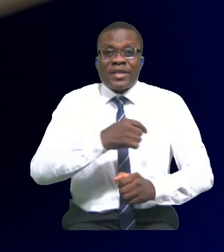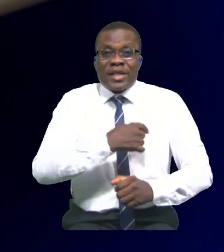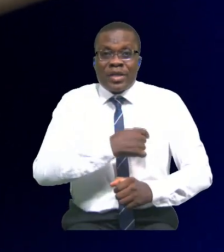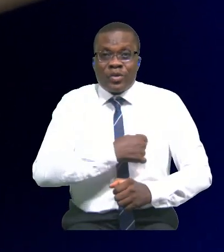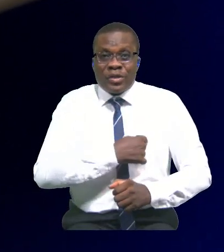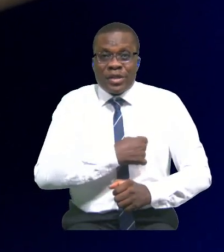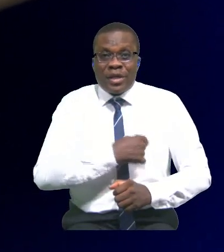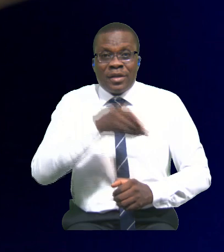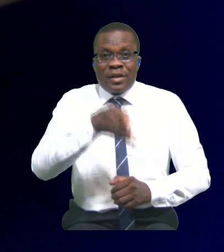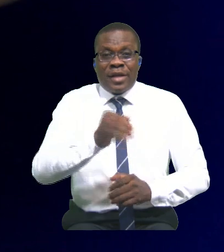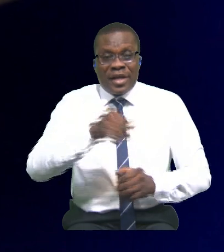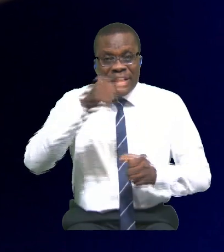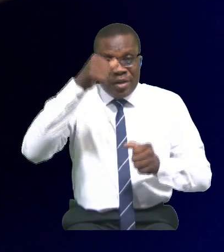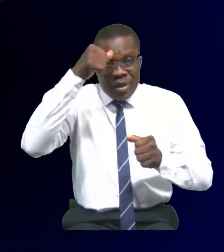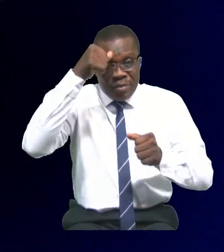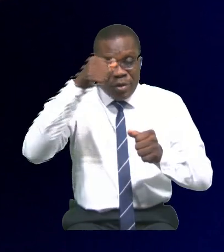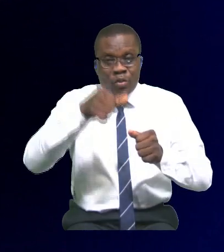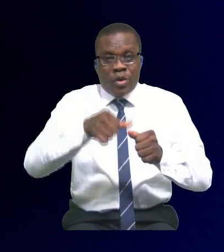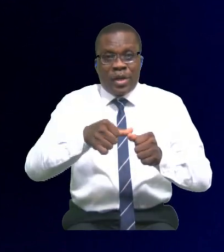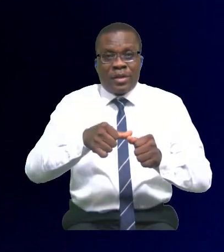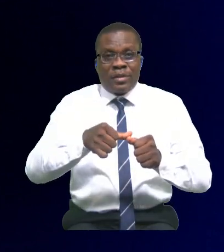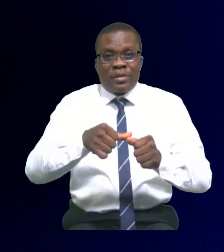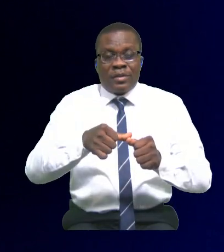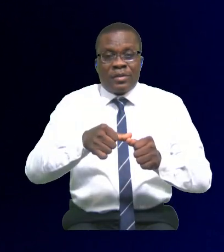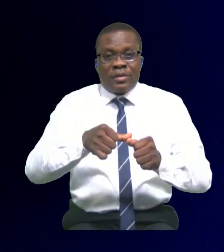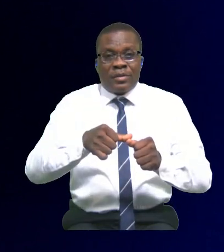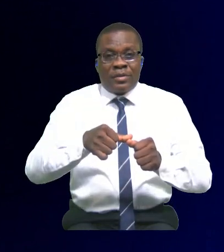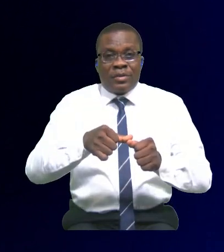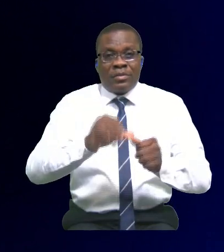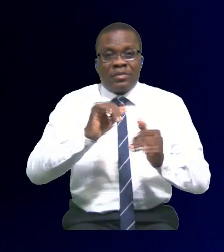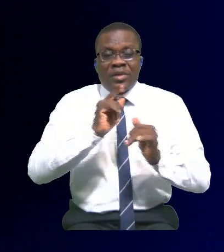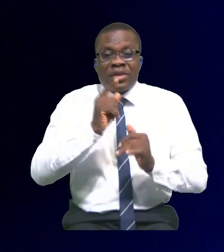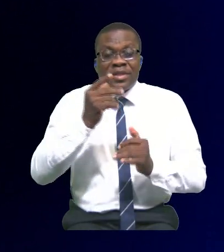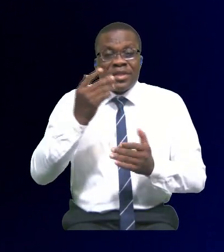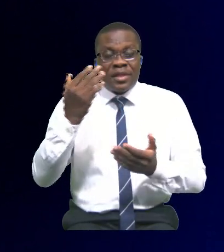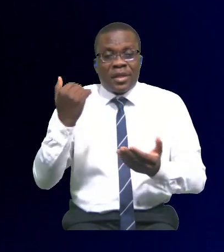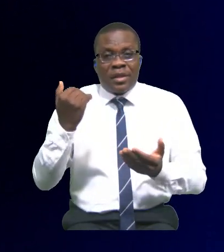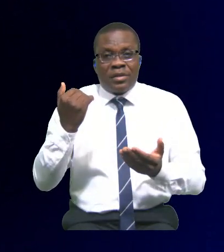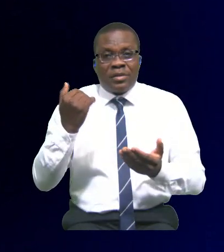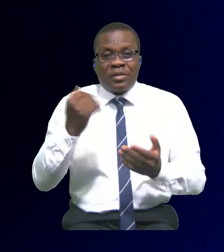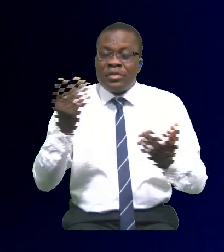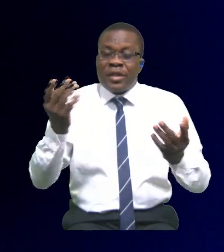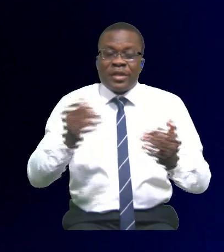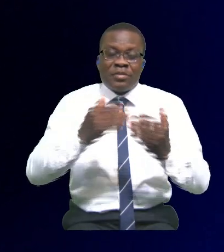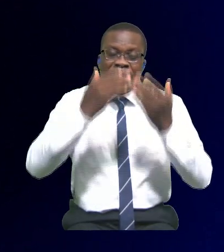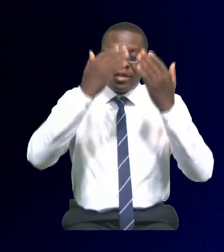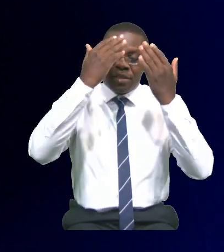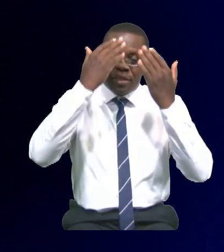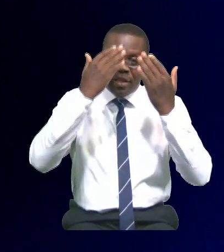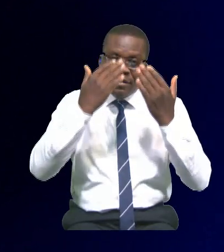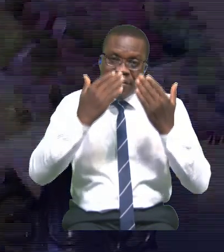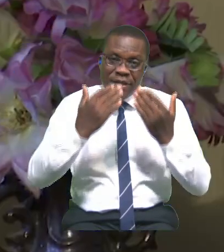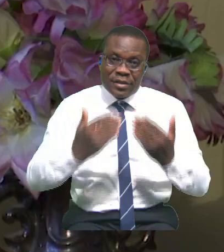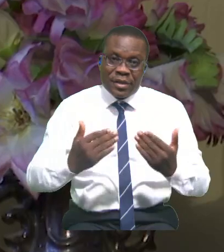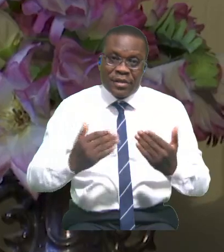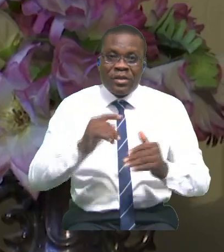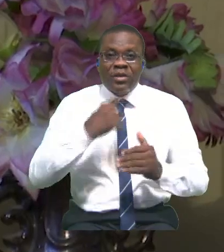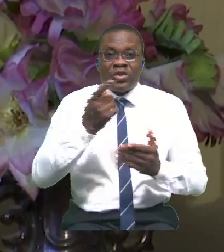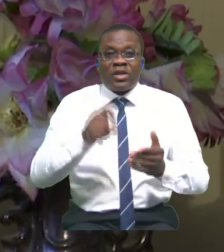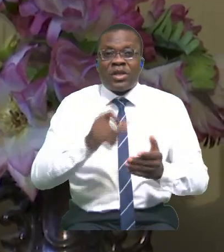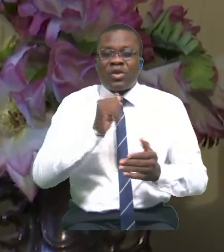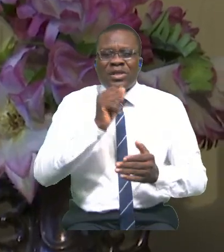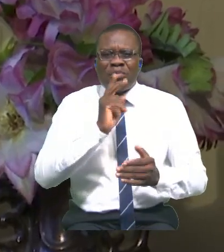également en mémoire j'étais dévastée je je disais que c'est pas